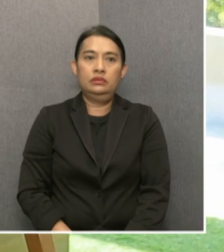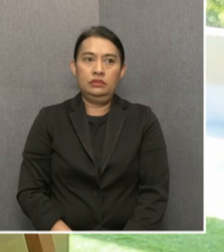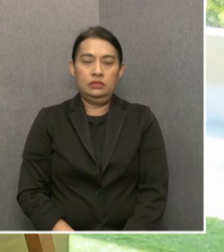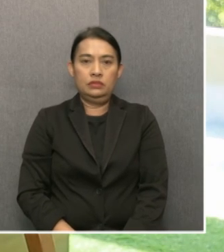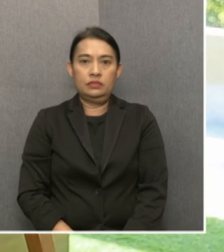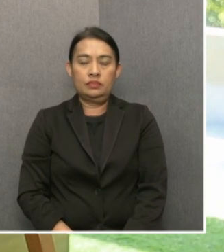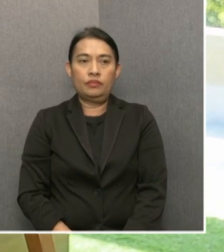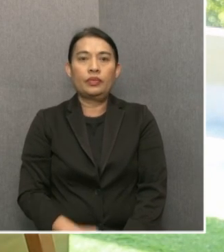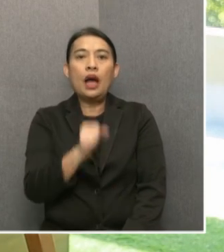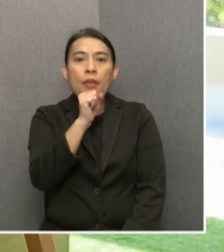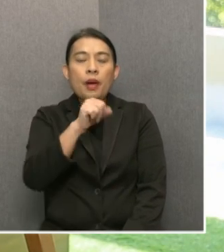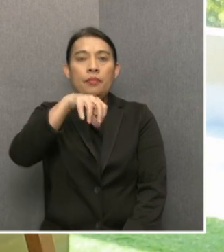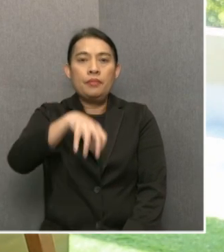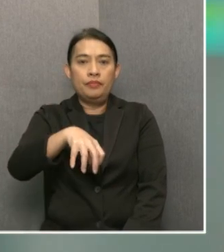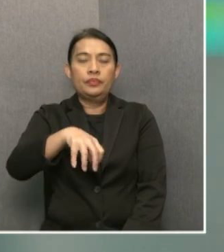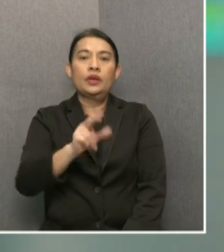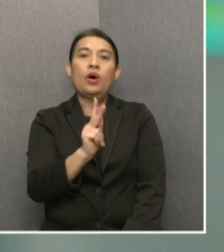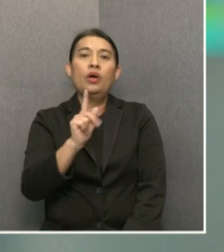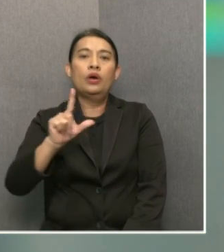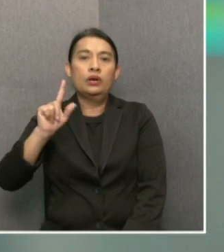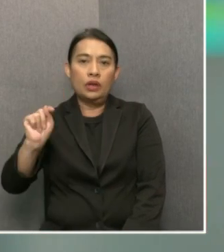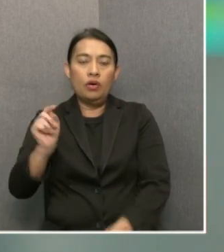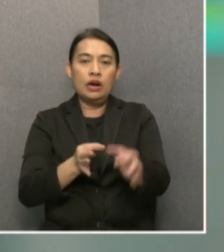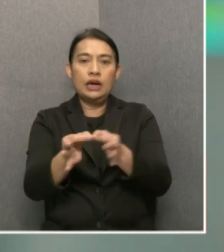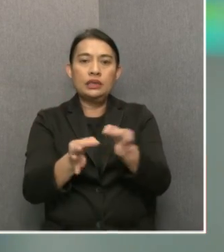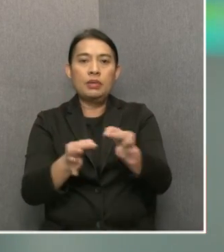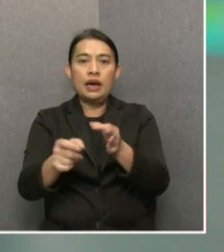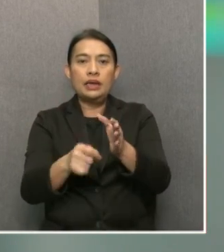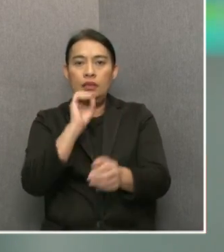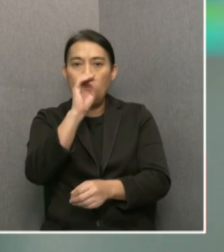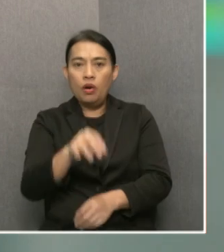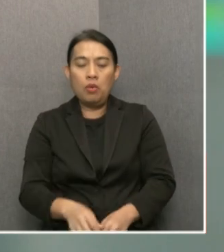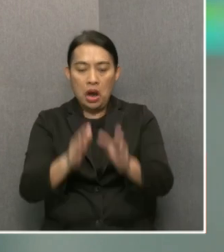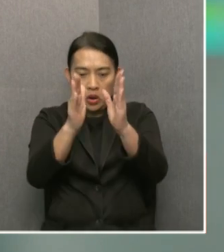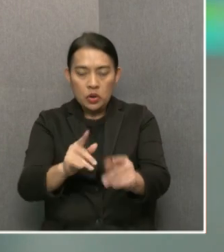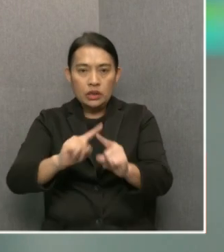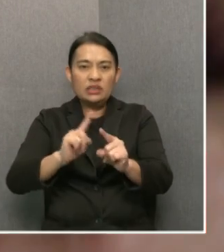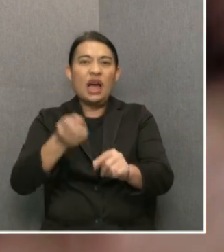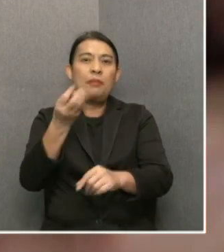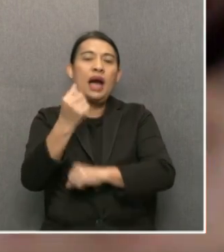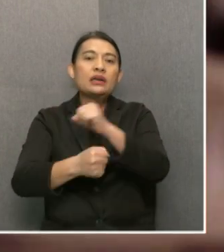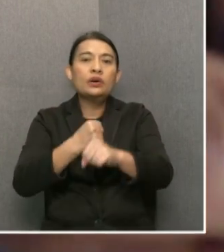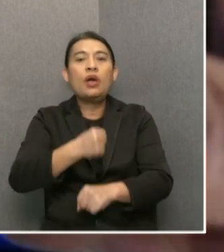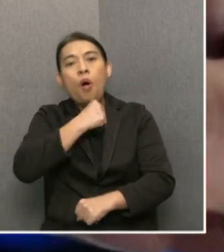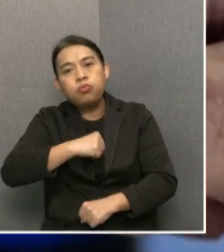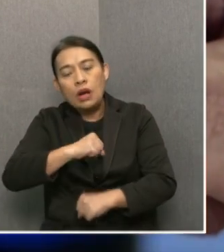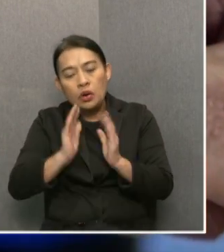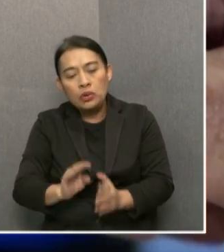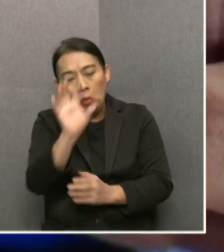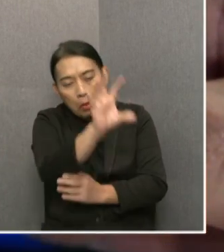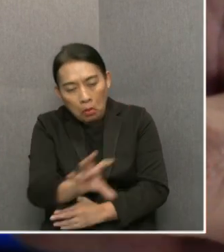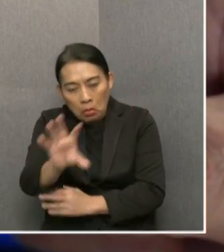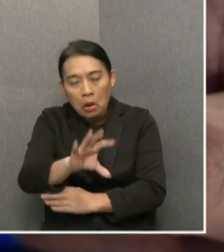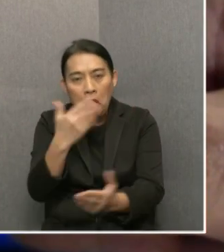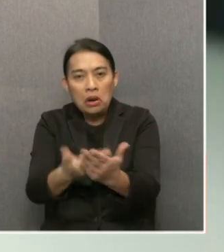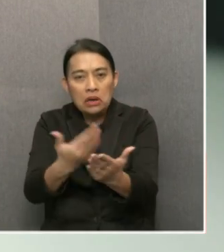โฆษกสำนักงานกลต.เปิดเผยเพิ่มเติมนะคะว่าส่วนใหญ่จะพบผู้เสียหายเป็นผู้สูงอายุที่ถูกหลอกนำเงินหลังเกษียณม